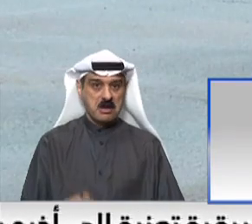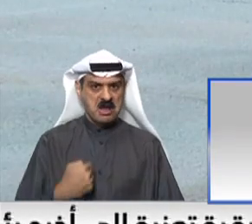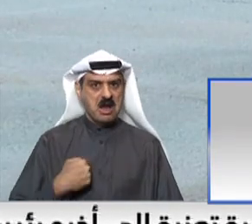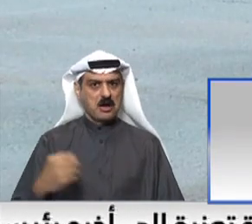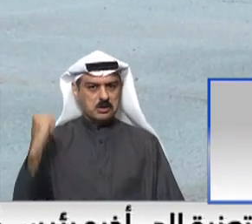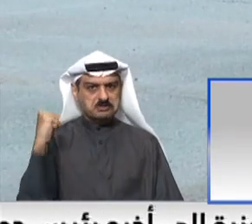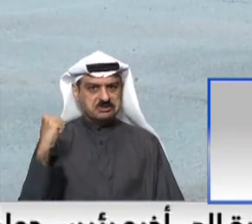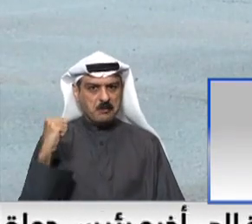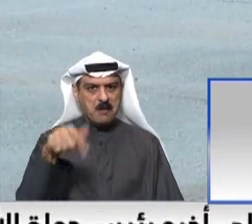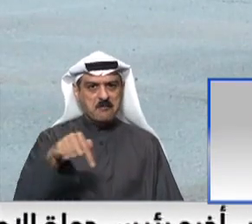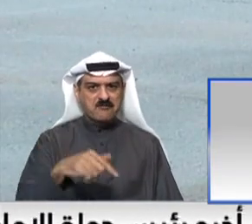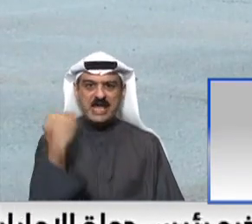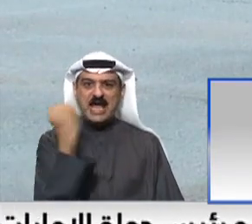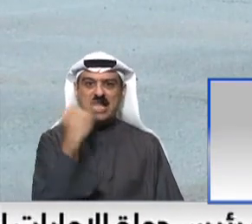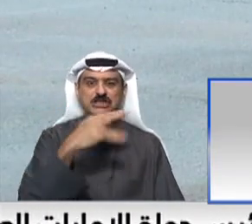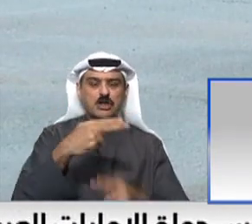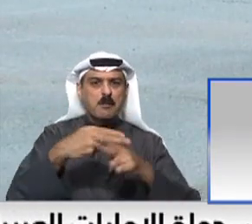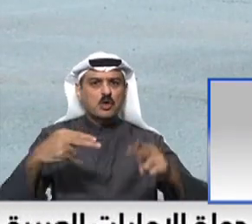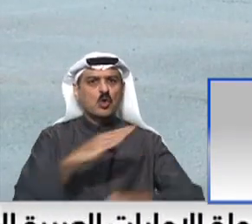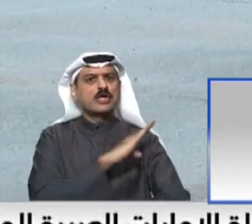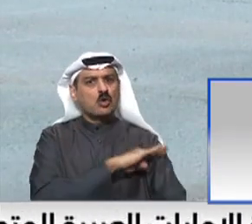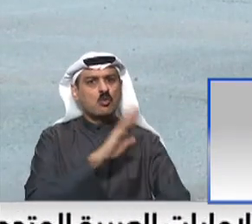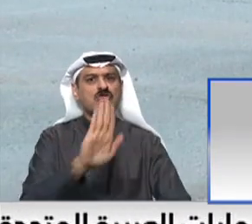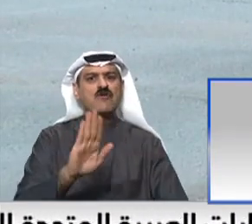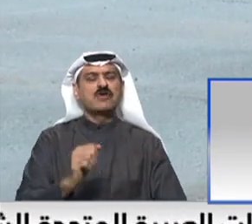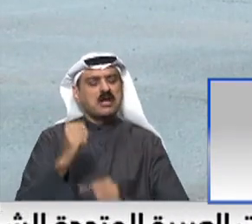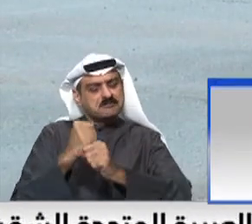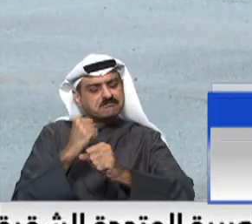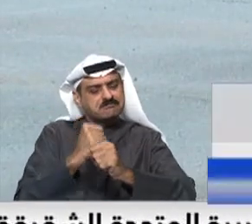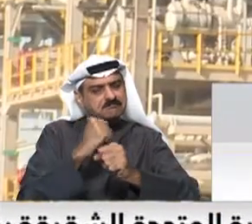بسواعد الموظفين عندنا